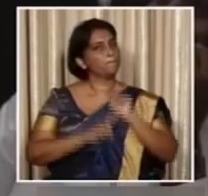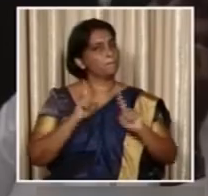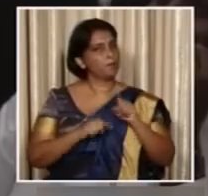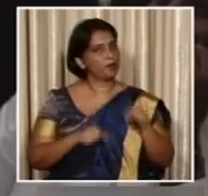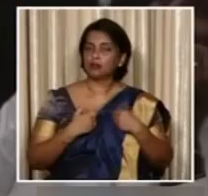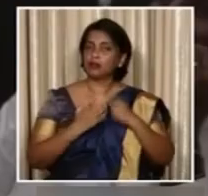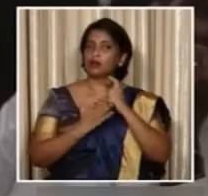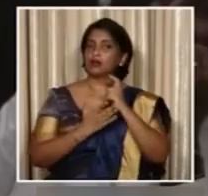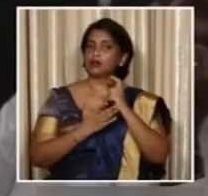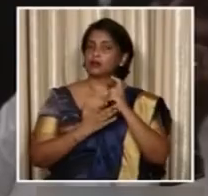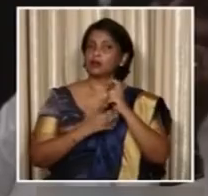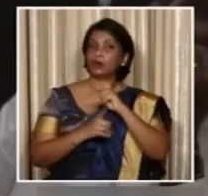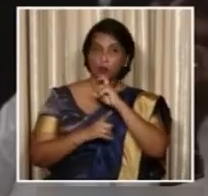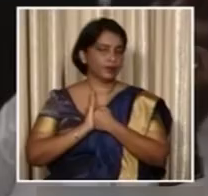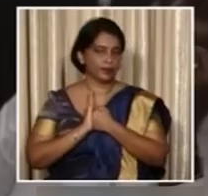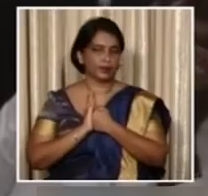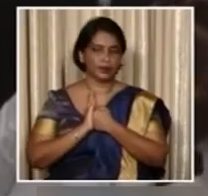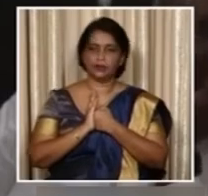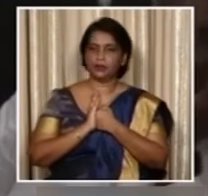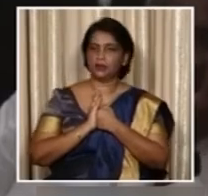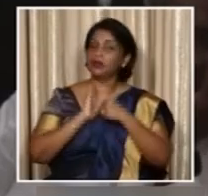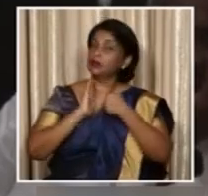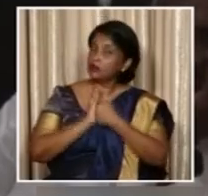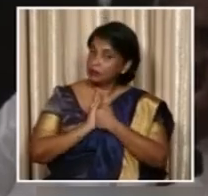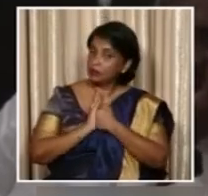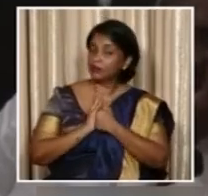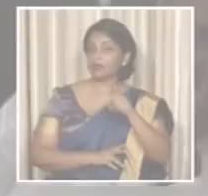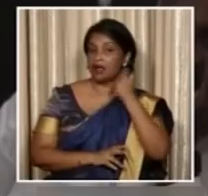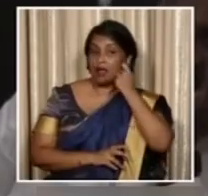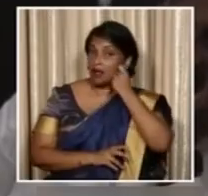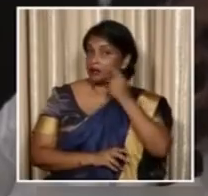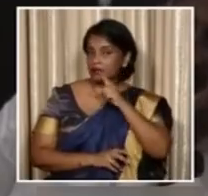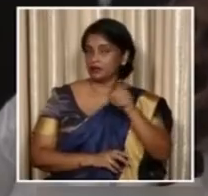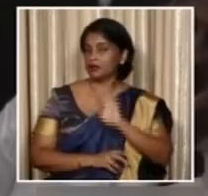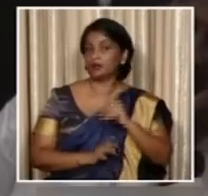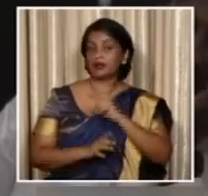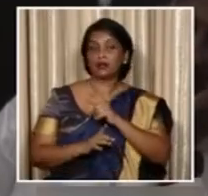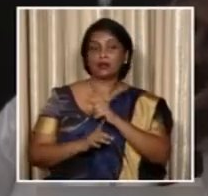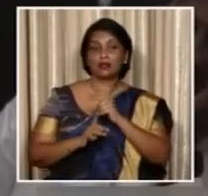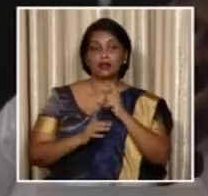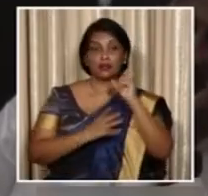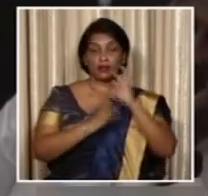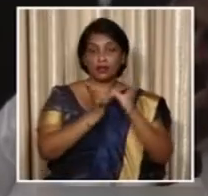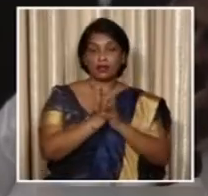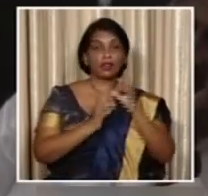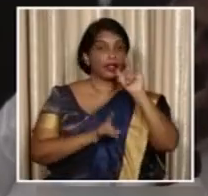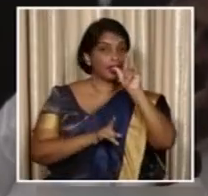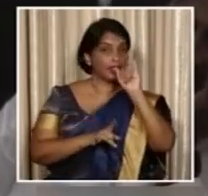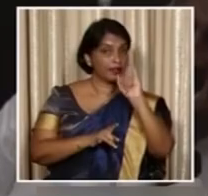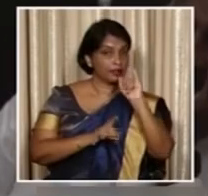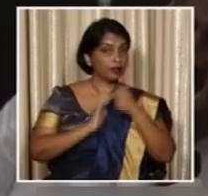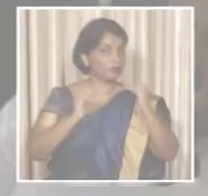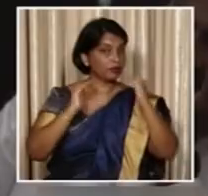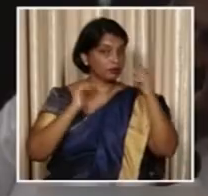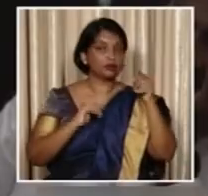පාර්ලිමේන්තුවත්, කැබිනට් එකත් අධිකරණයේ තීන්දුව වලට ගරු කරනවායි කියන එකේ අදහස් වෙන්නේ නැහැ. ව්‍යවස්ථාදායකයට තිබෙන 76 වගන්තිය තිබෙන උත්තරීතර